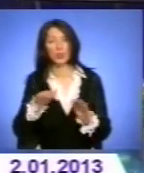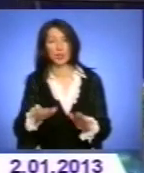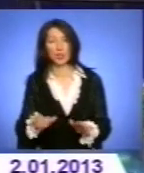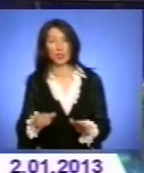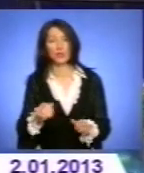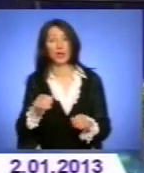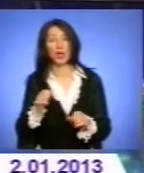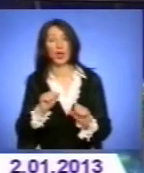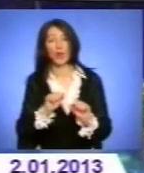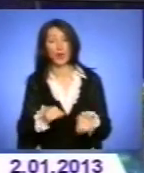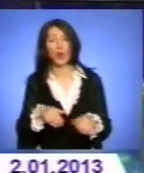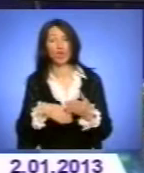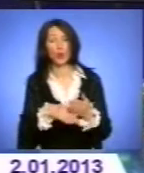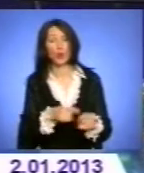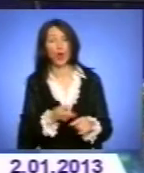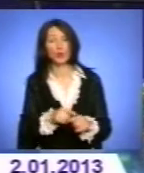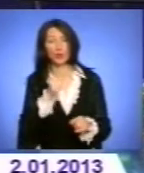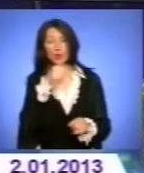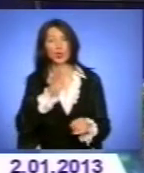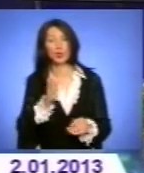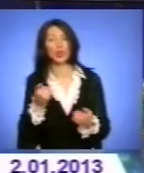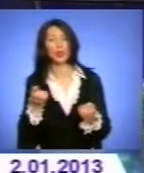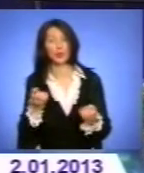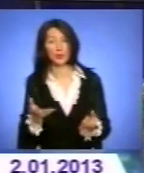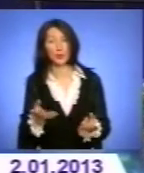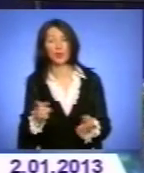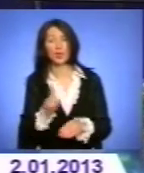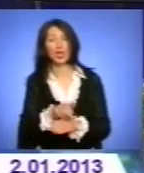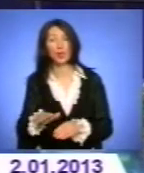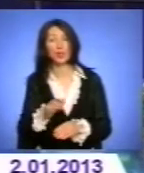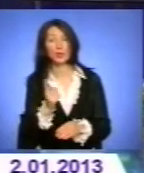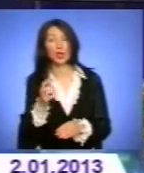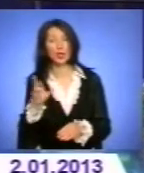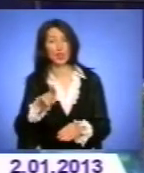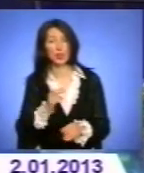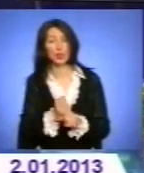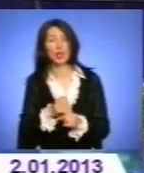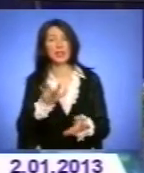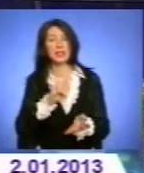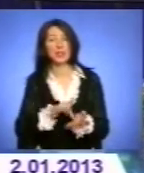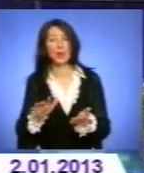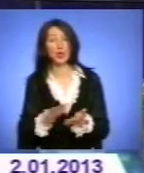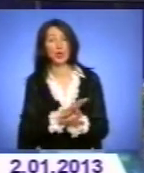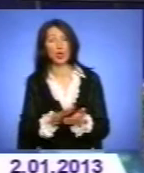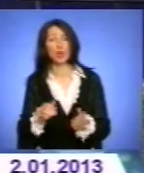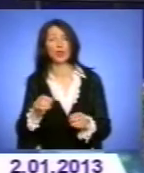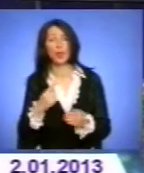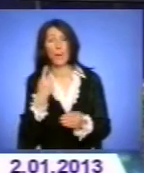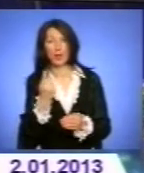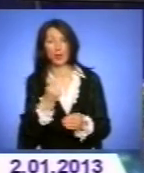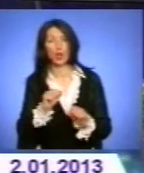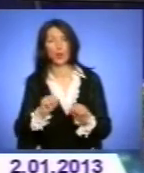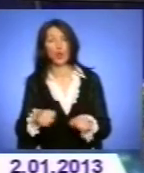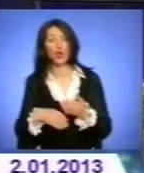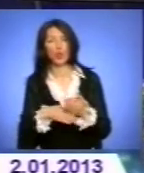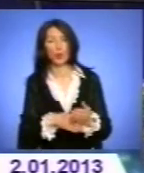Правова допомога у цьому році буде доступнішою. На Тернопільщині з 1 січня запрацював Центр безкоштовної первинної правової допомоги. Окрім